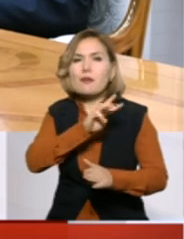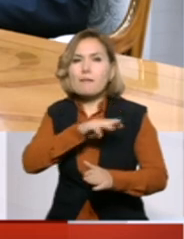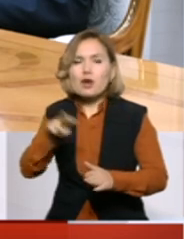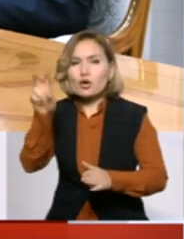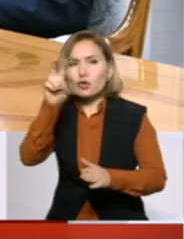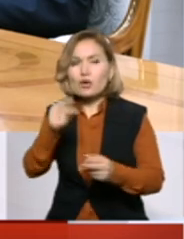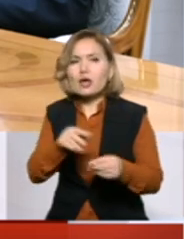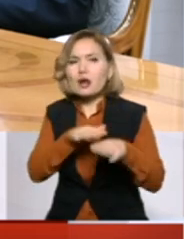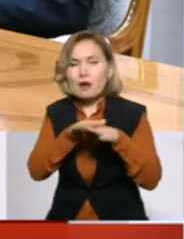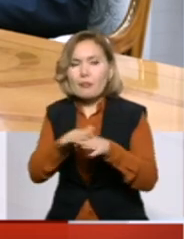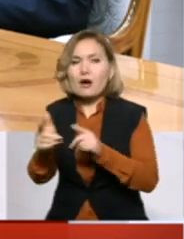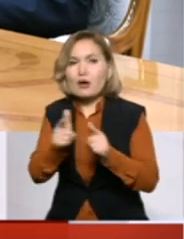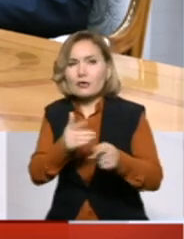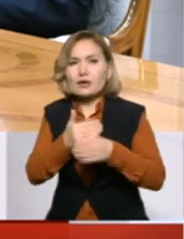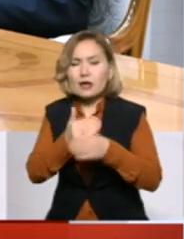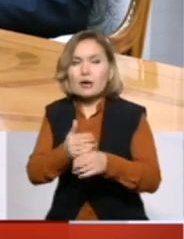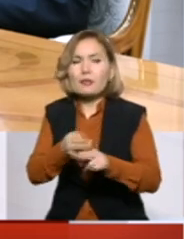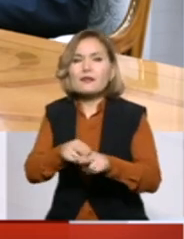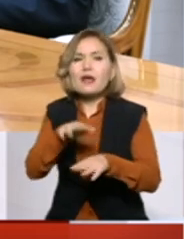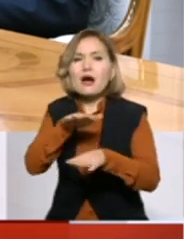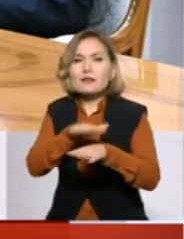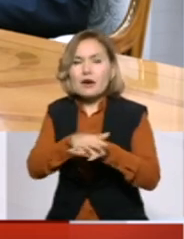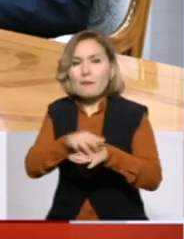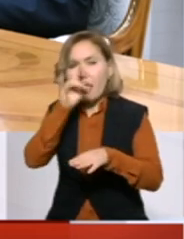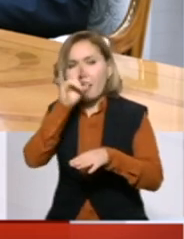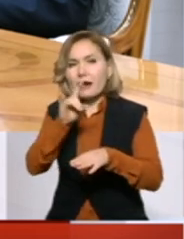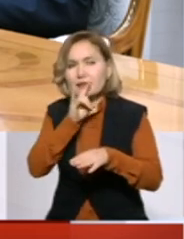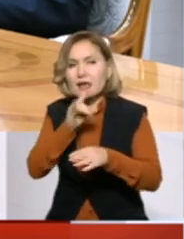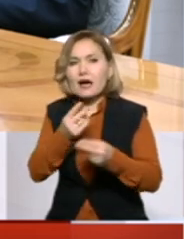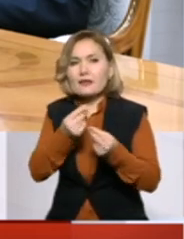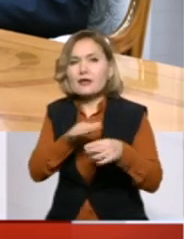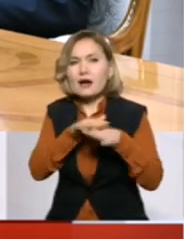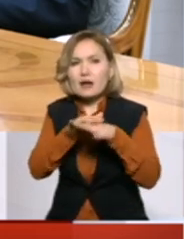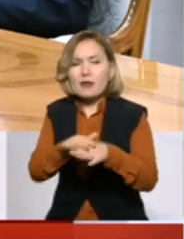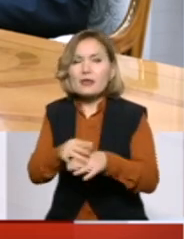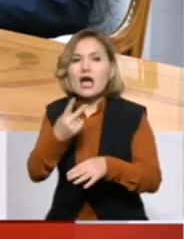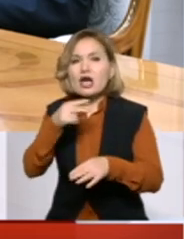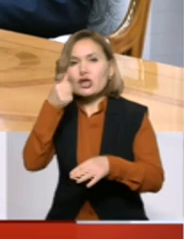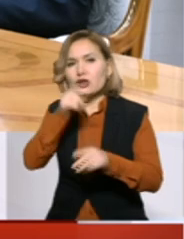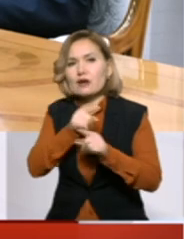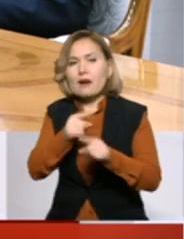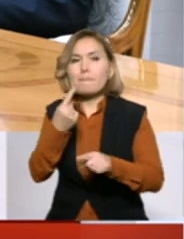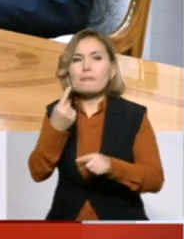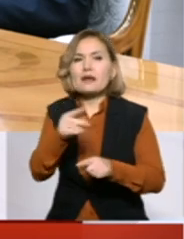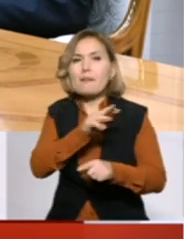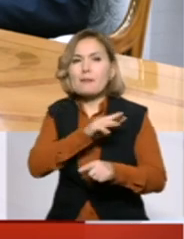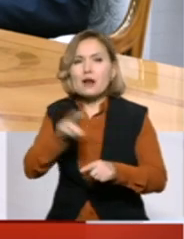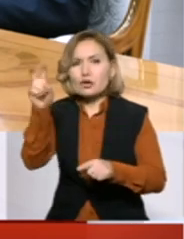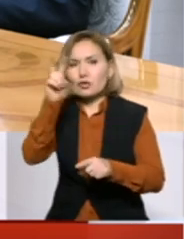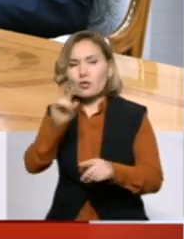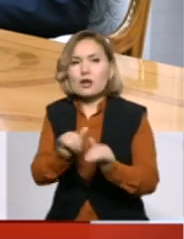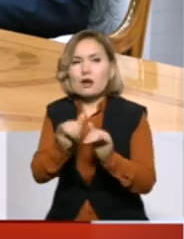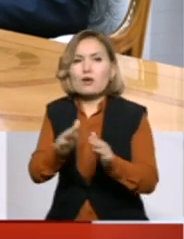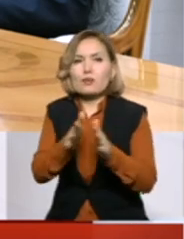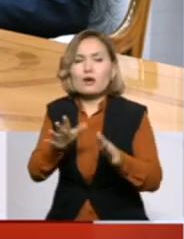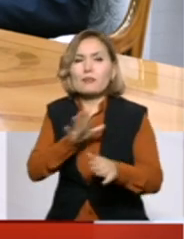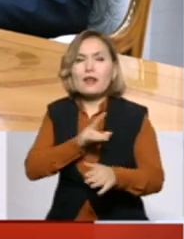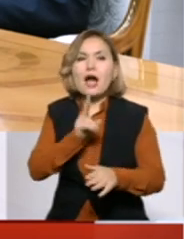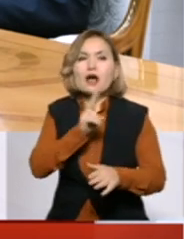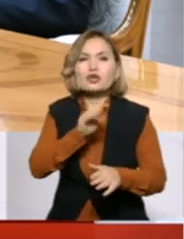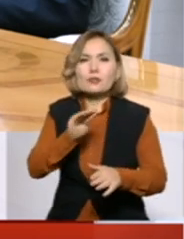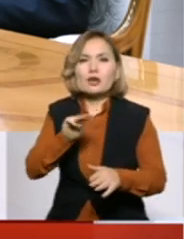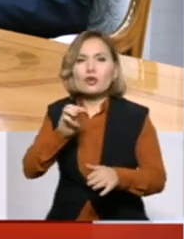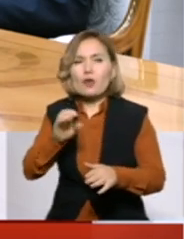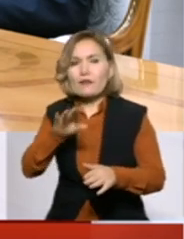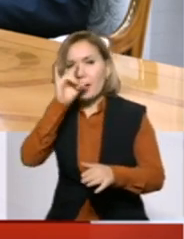айтты. Еуразиялық даму банкінің ел экономикасына бағытталған инвестициясы 2 жылда 1 миллиард доллардан асқан. Қасым Жомарт